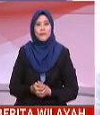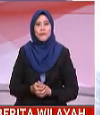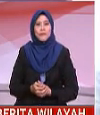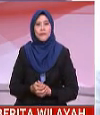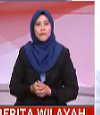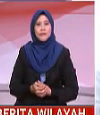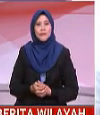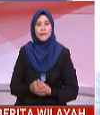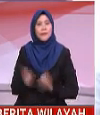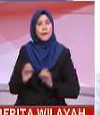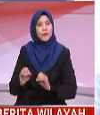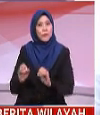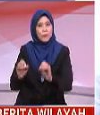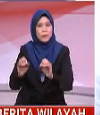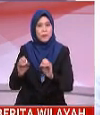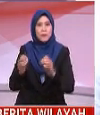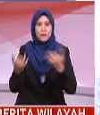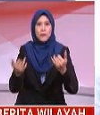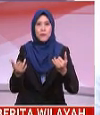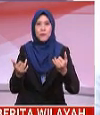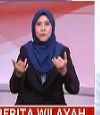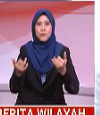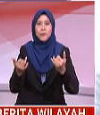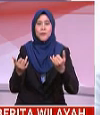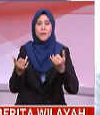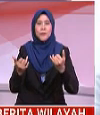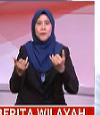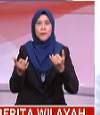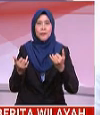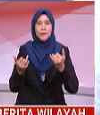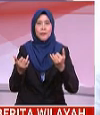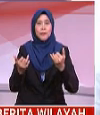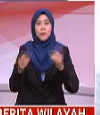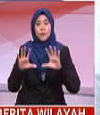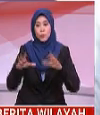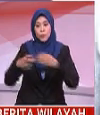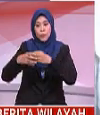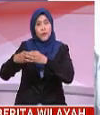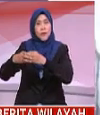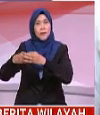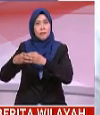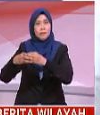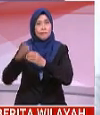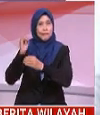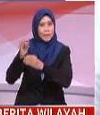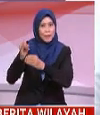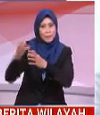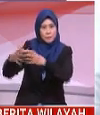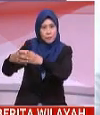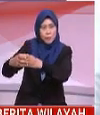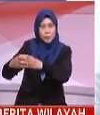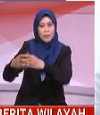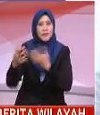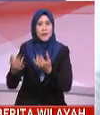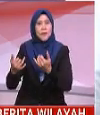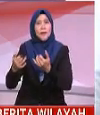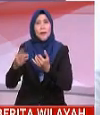Di operasi seperti ini, kerana kita dapati kumpulan dan sindiket ini